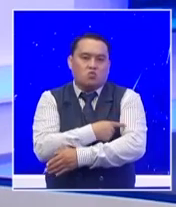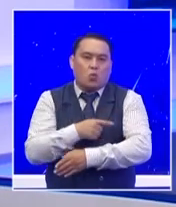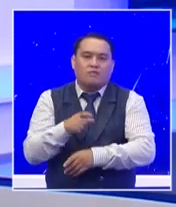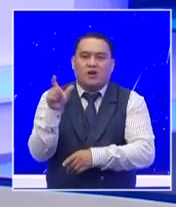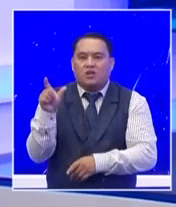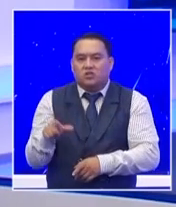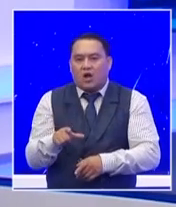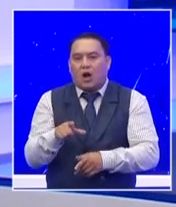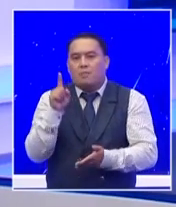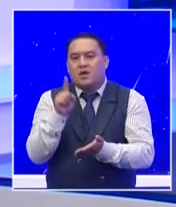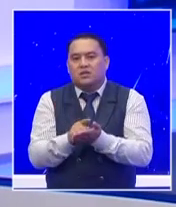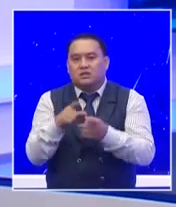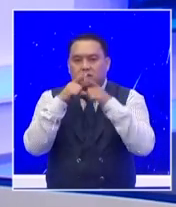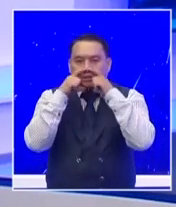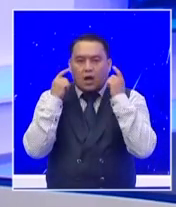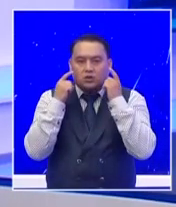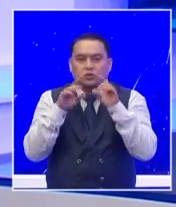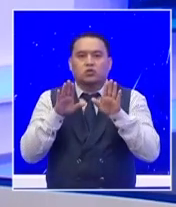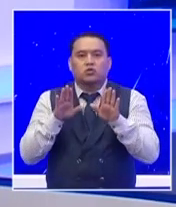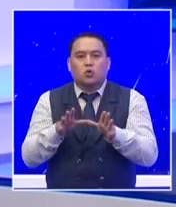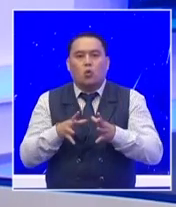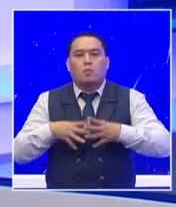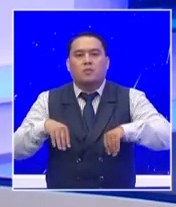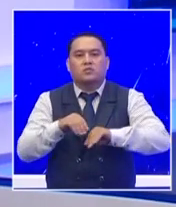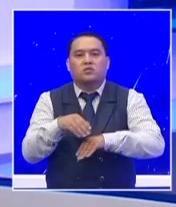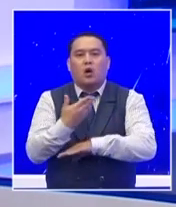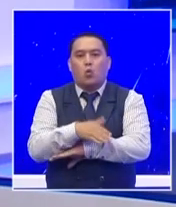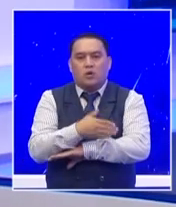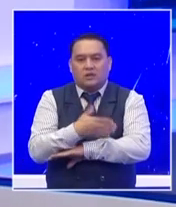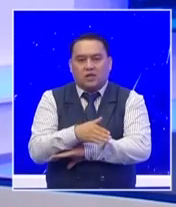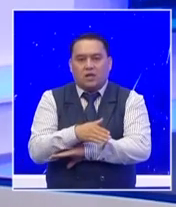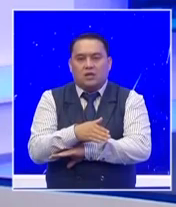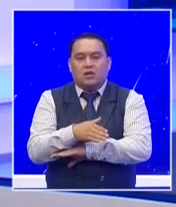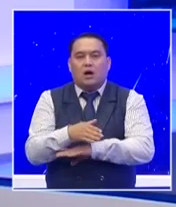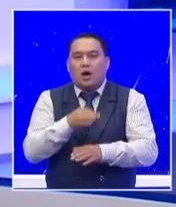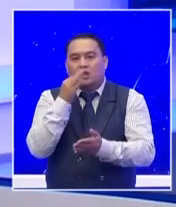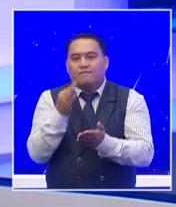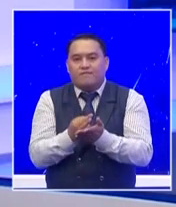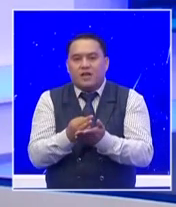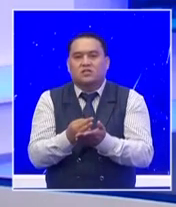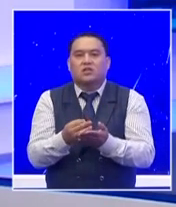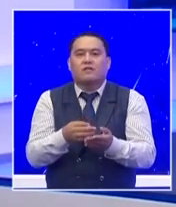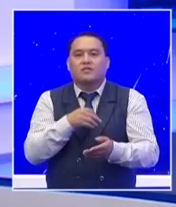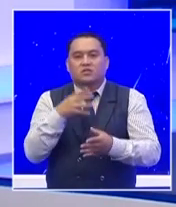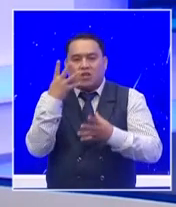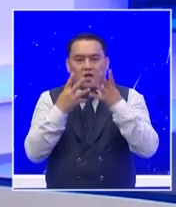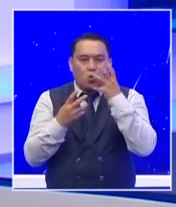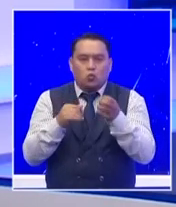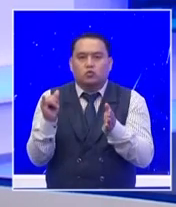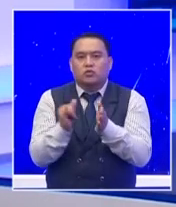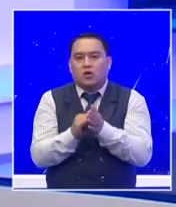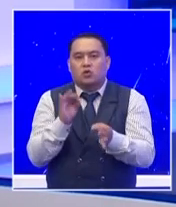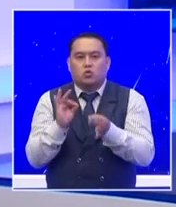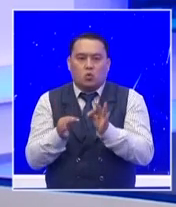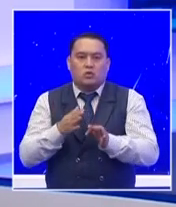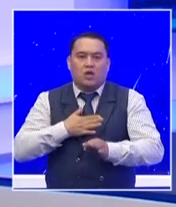страны об обязательном ношении масок не только в помещении, но и на улице. Насколько ответственно граждане подходят к соблюдению установленных норм